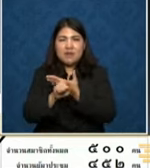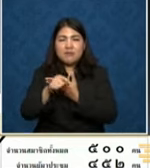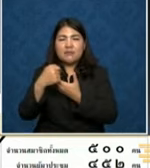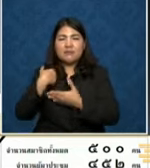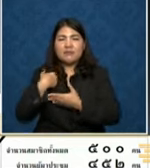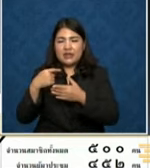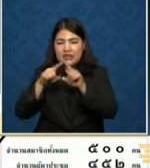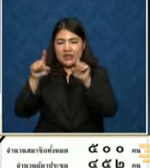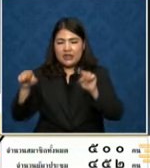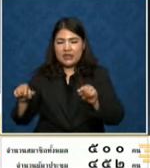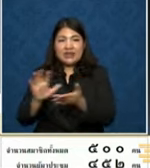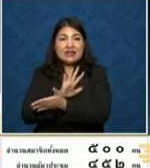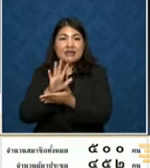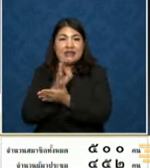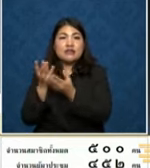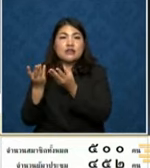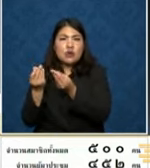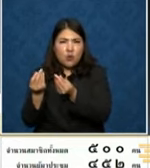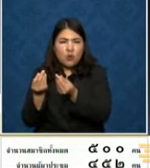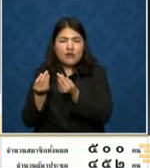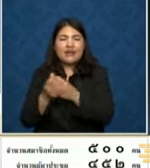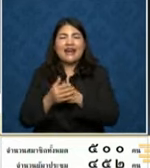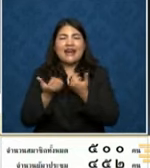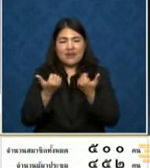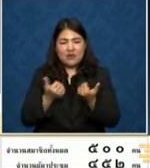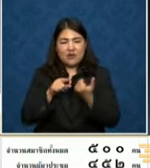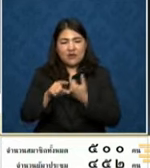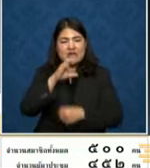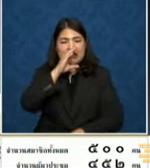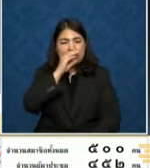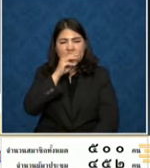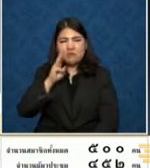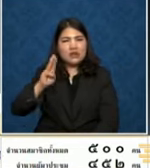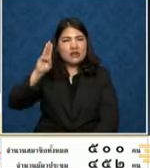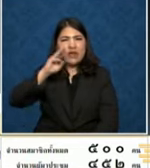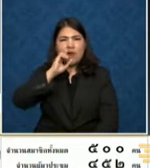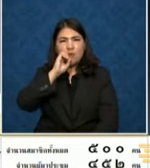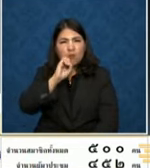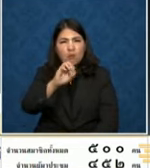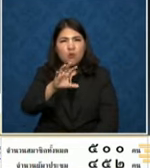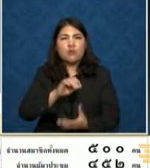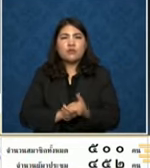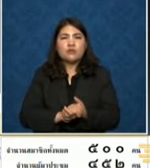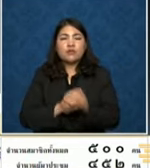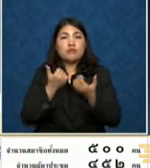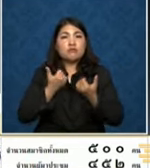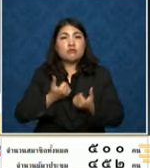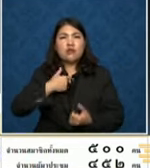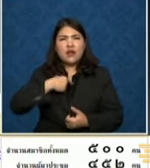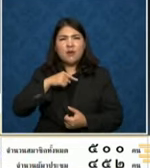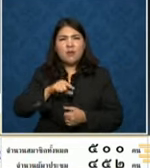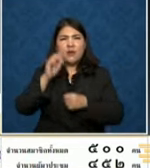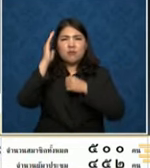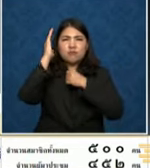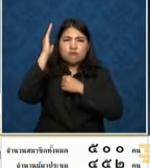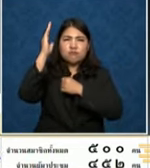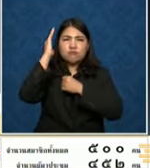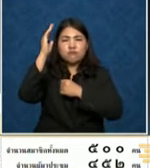ตรเราทำในสิ่งที่เราให้คำมั่นสัญญาไม่ใช่คำมั่นสัญญาที่เราไปปราศัย